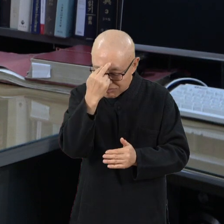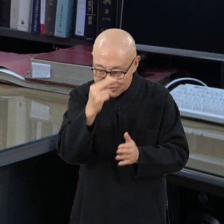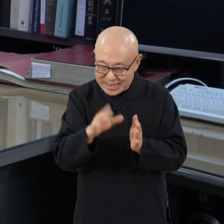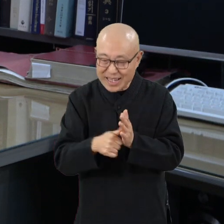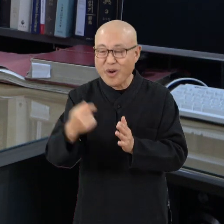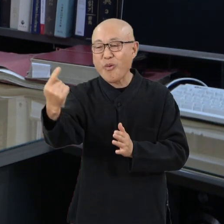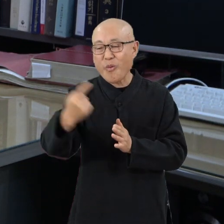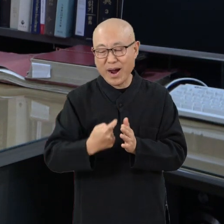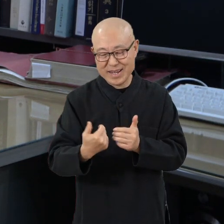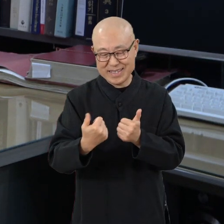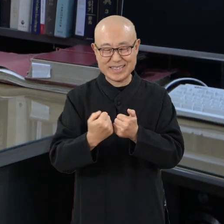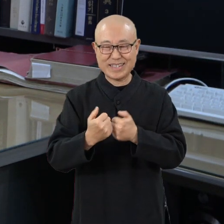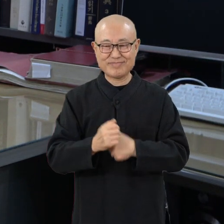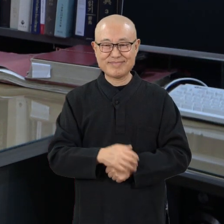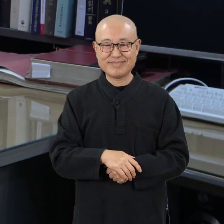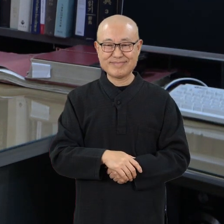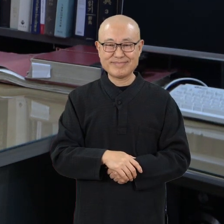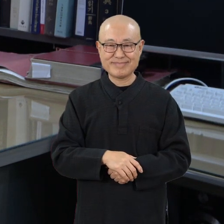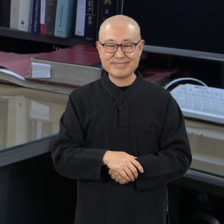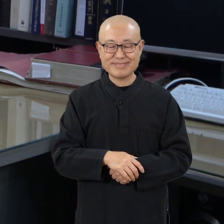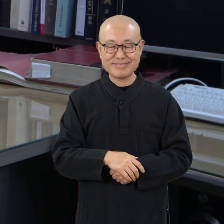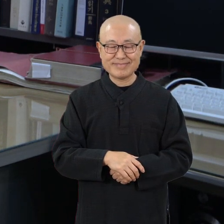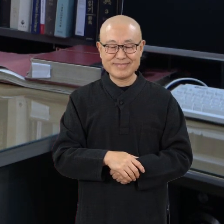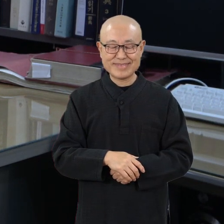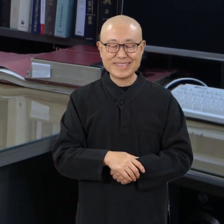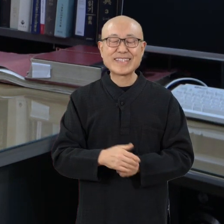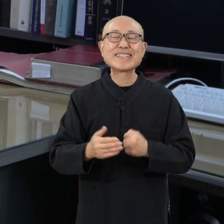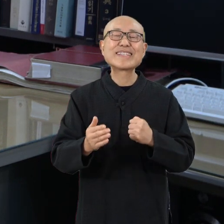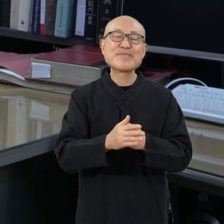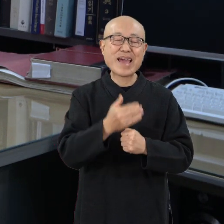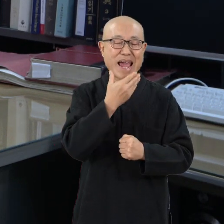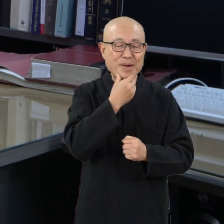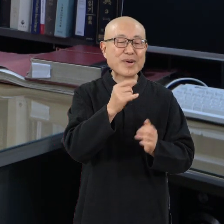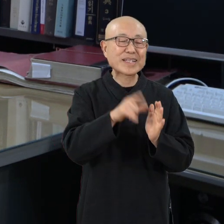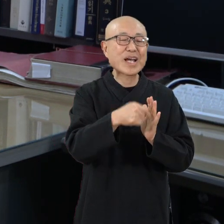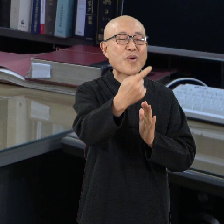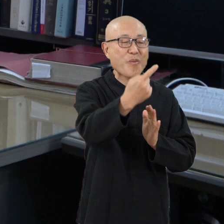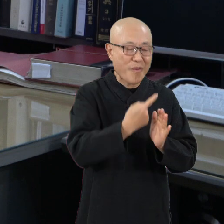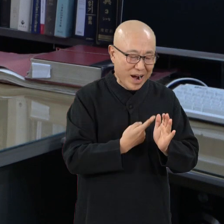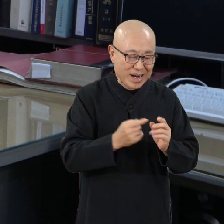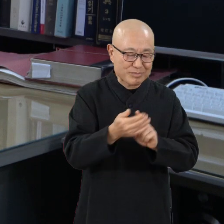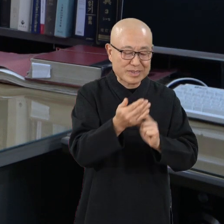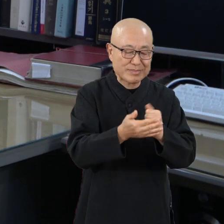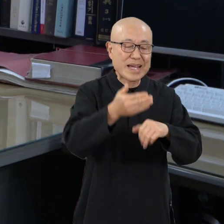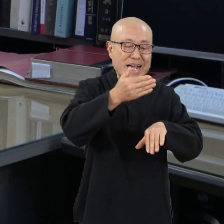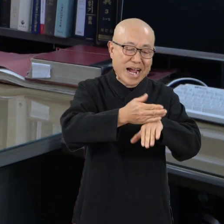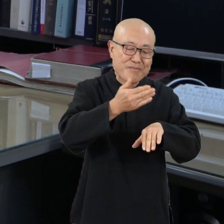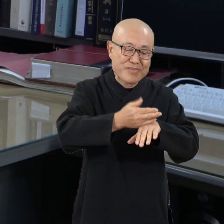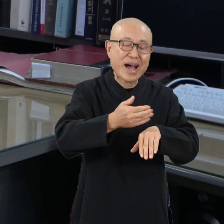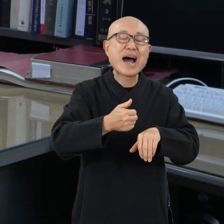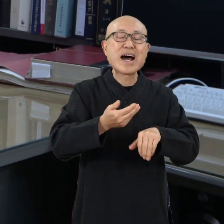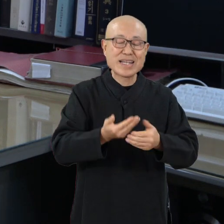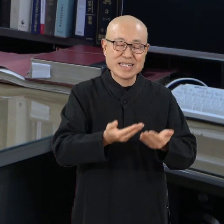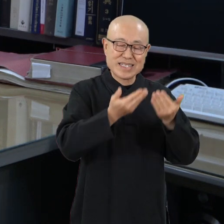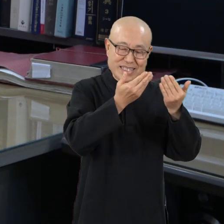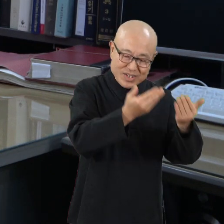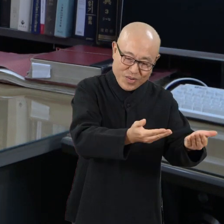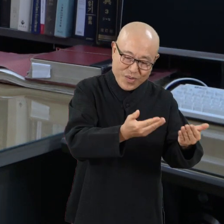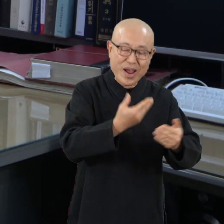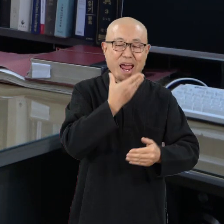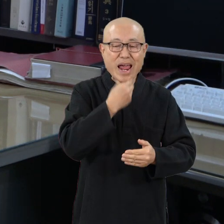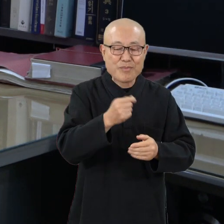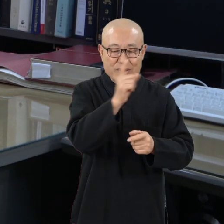그래서 저는 행복할 때도 절에 오셔서 부처님께 감사기도 드리고, 그리고 그 행복이